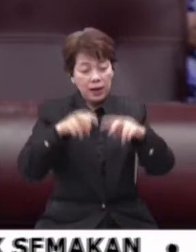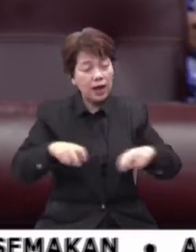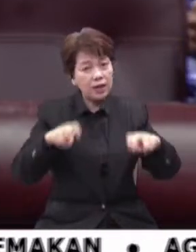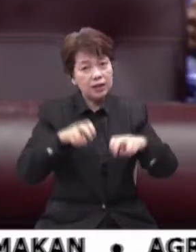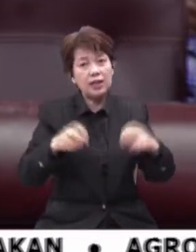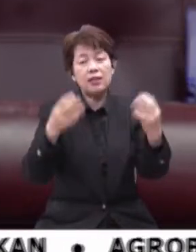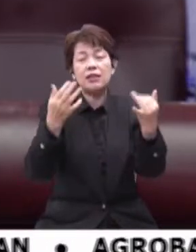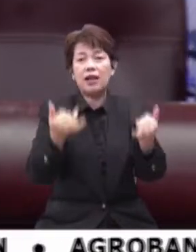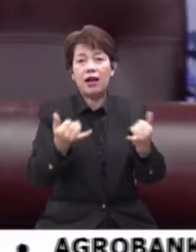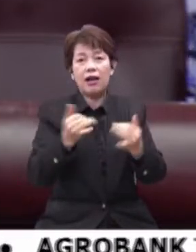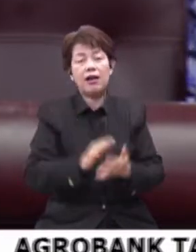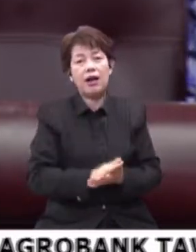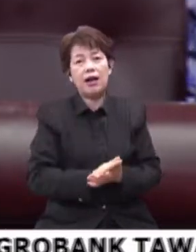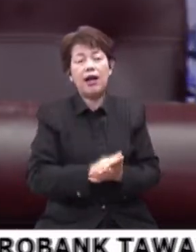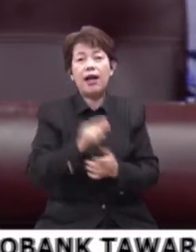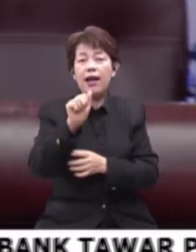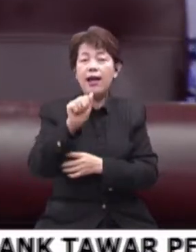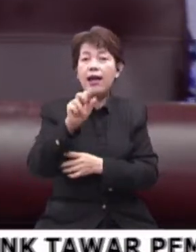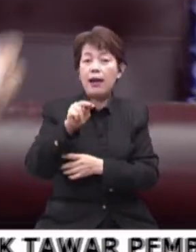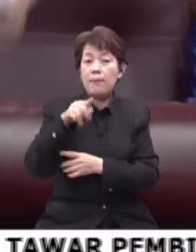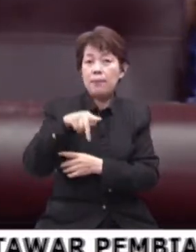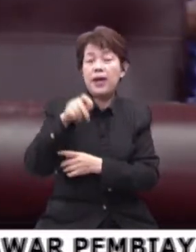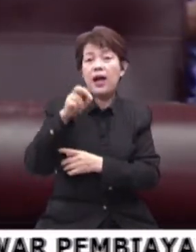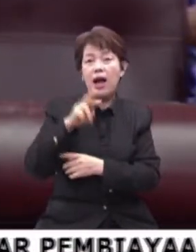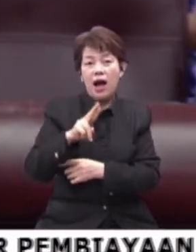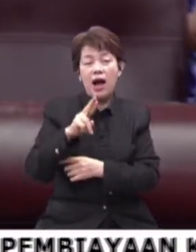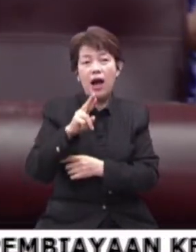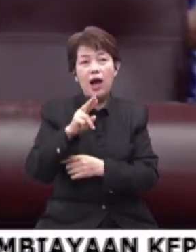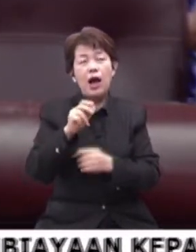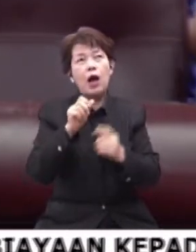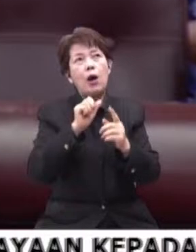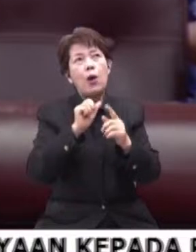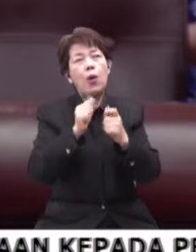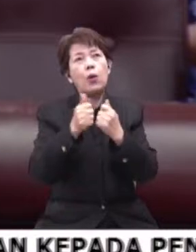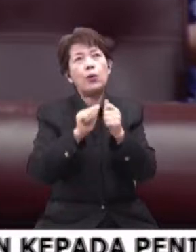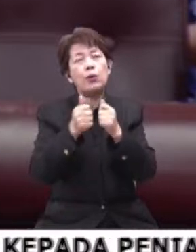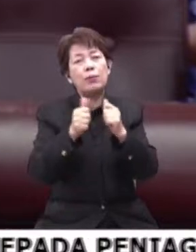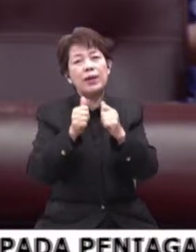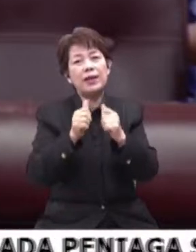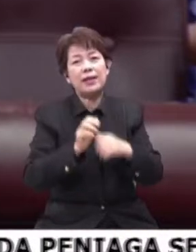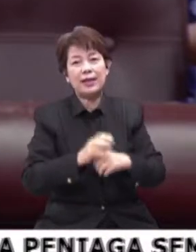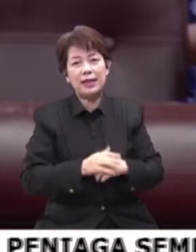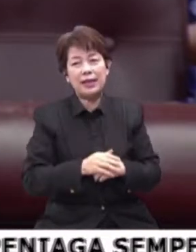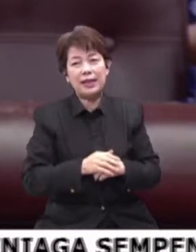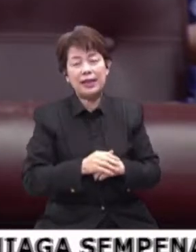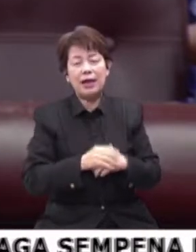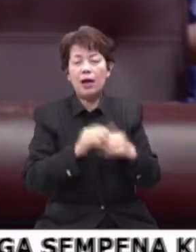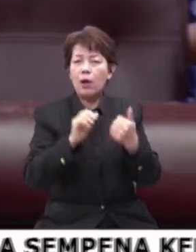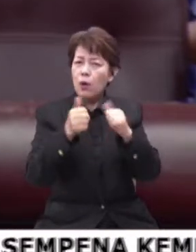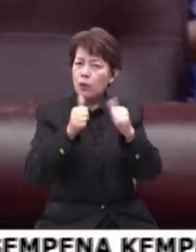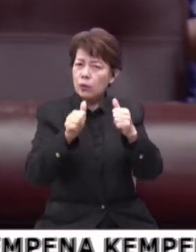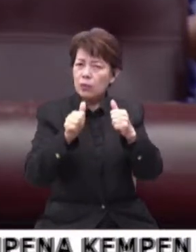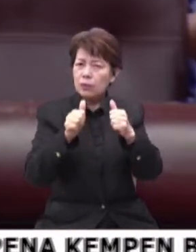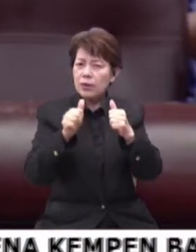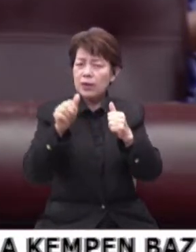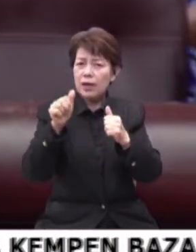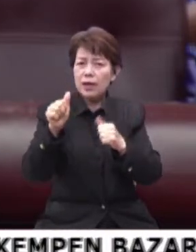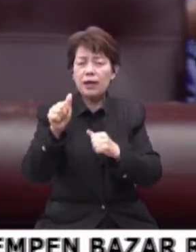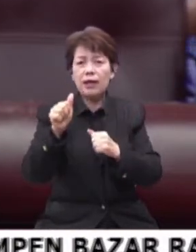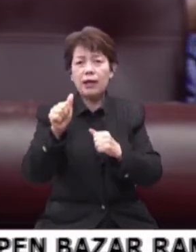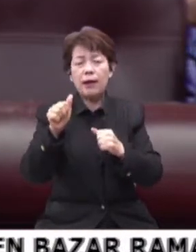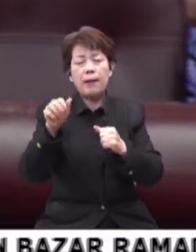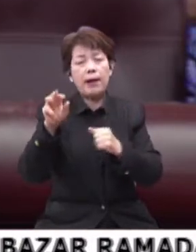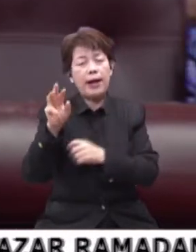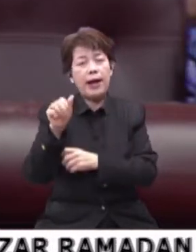decoliter envr nih ya automatic ke automatical plate